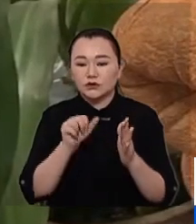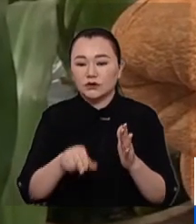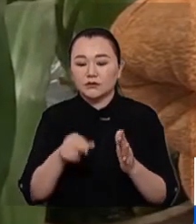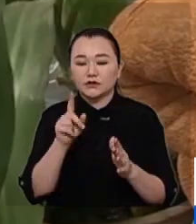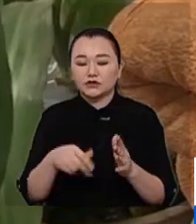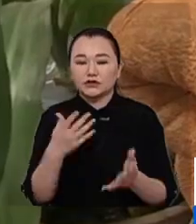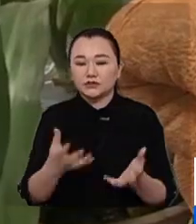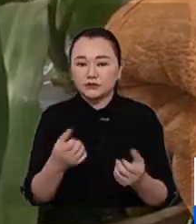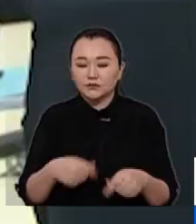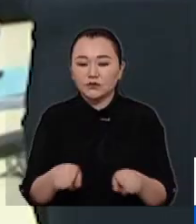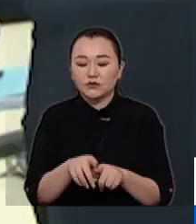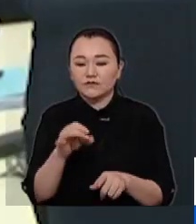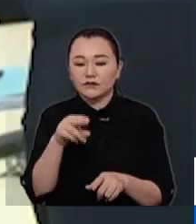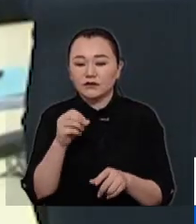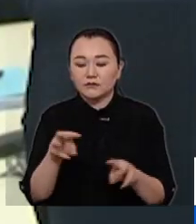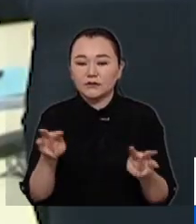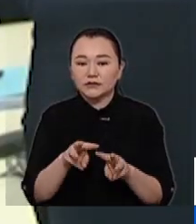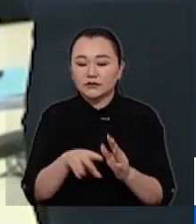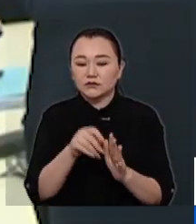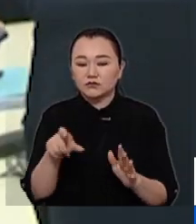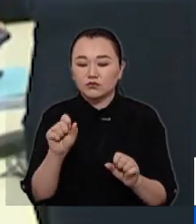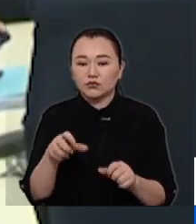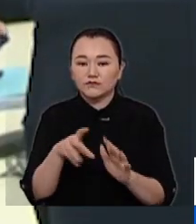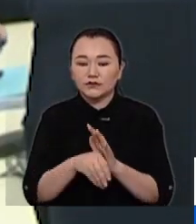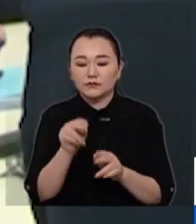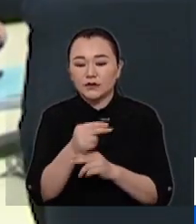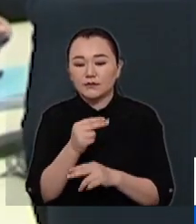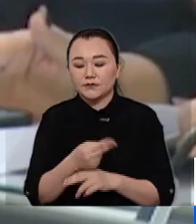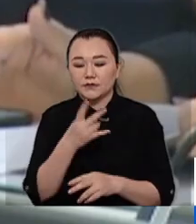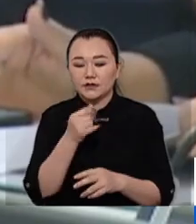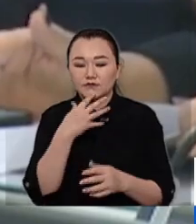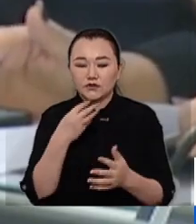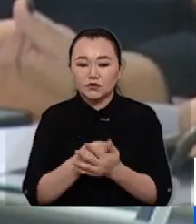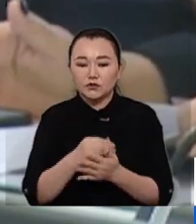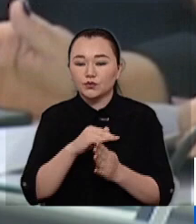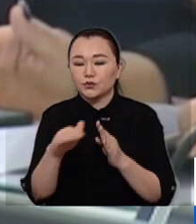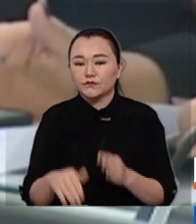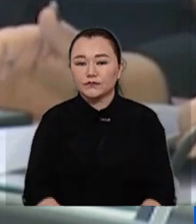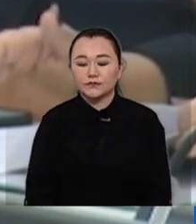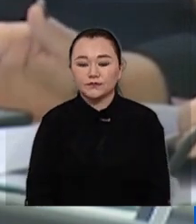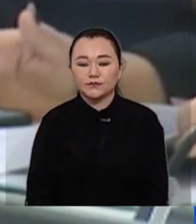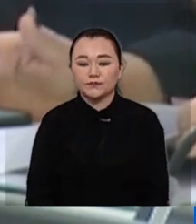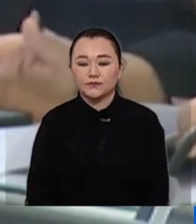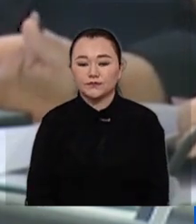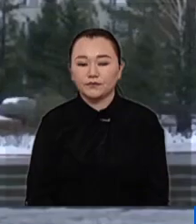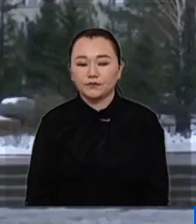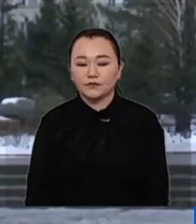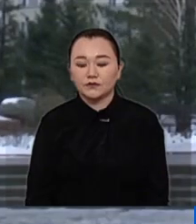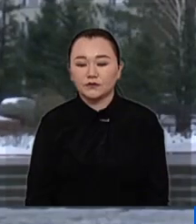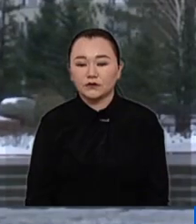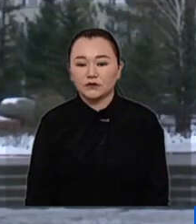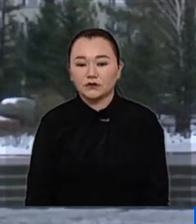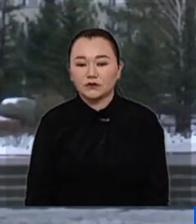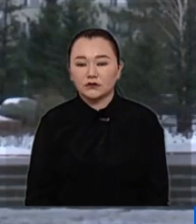если их примут в таком виде, маслихаты в регионах могут вносить в них поправки на своем уровне. Людмила Батюшкина, Ирина Нинашева,